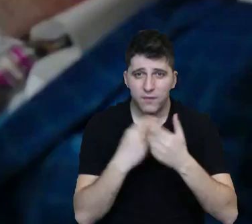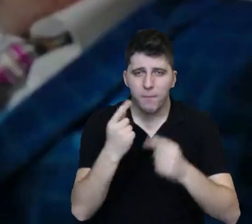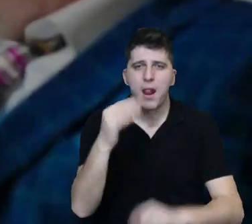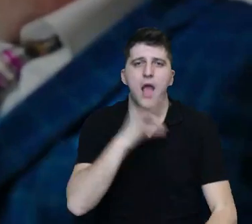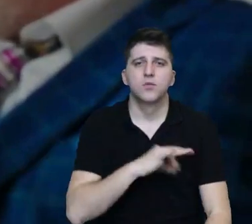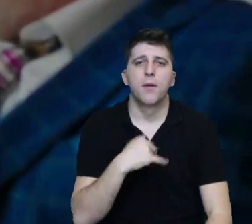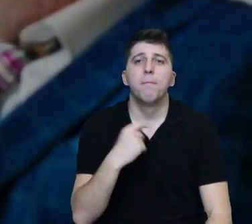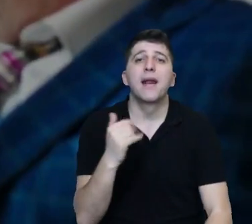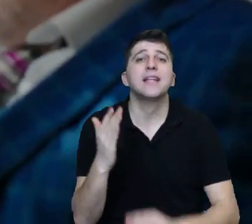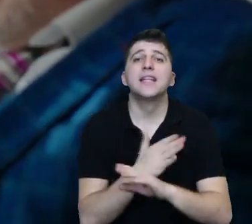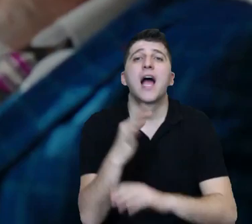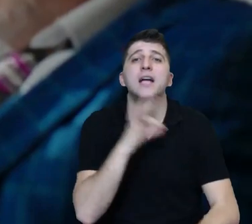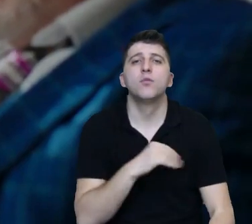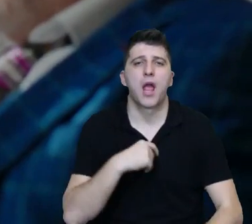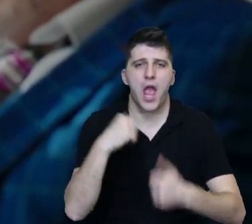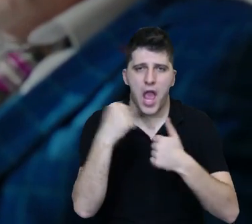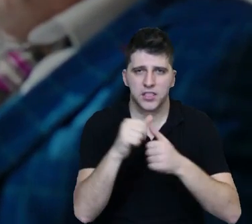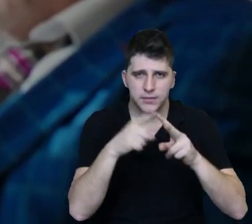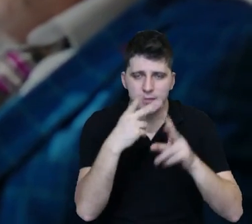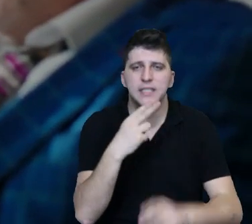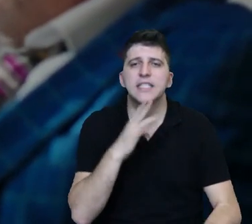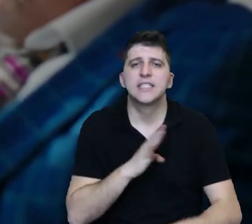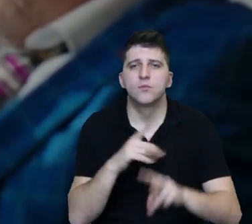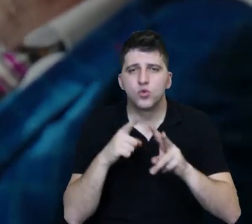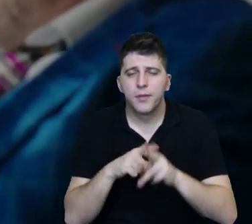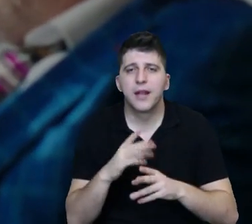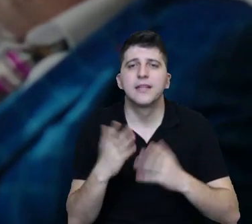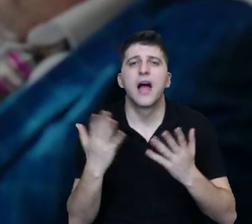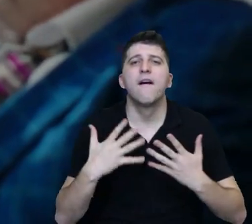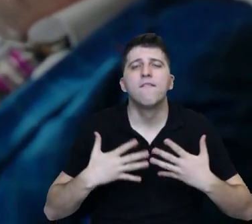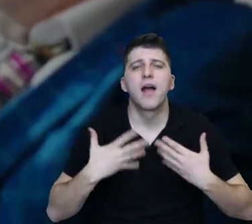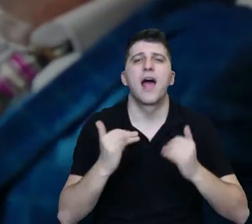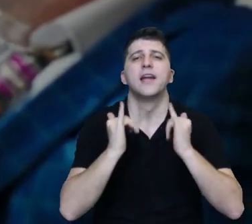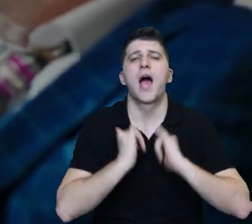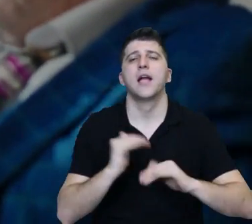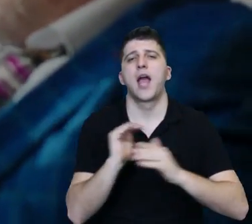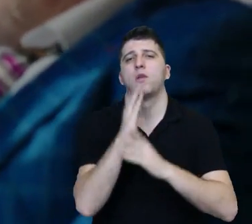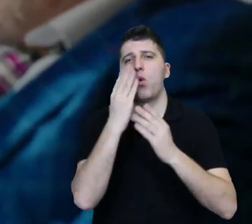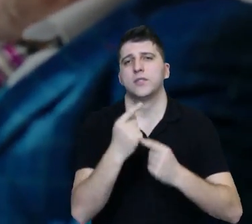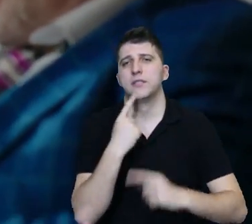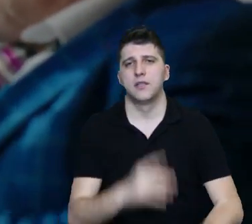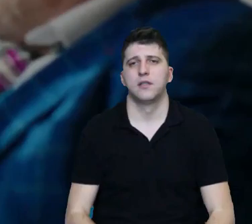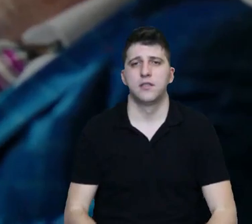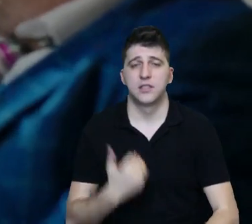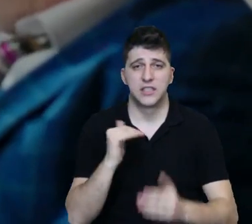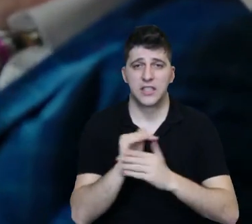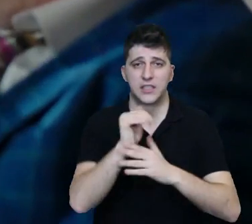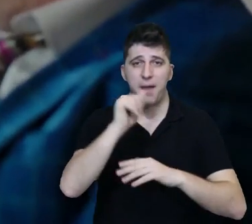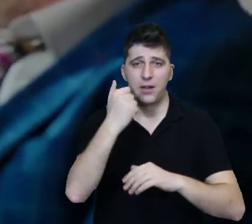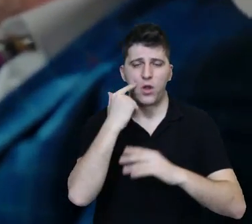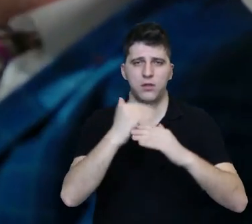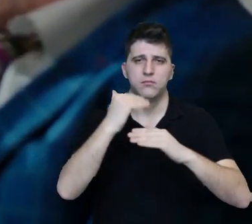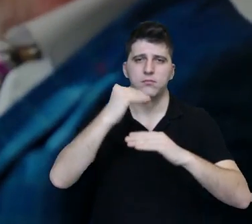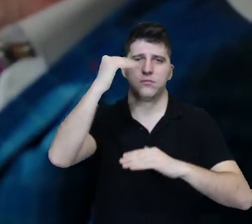para kazanıyorum. Parayı niye kazanıyorum ben? Eşim Nazmiye, kızım Kübra da ferah, refah bir hayat sürsün diye. Yani yaşam kaliteniz böyle bu